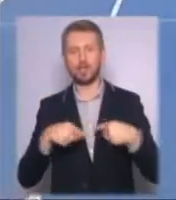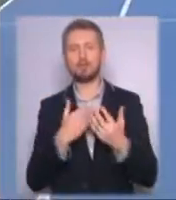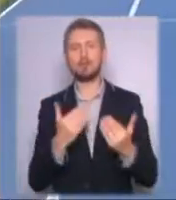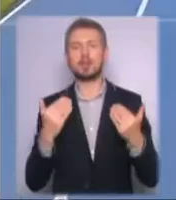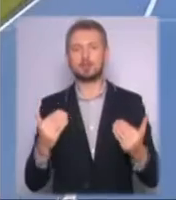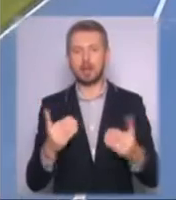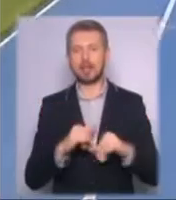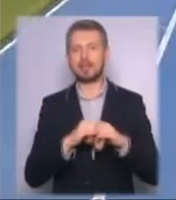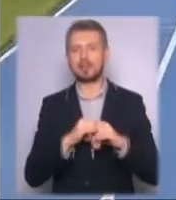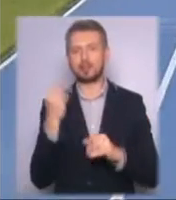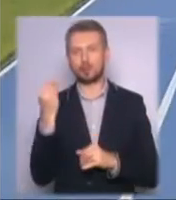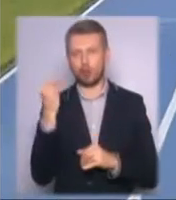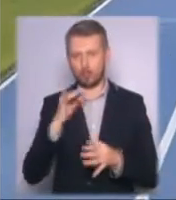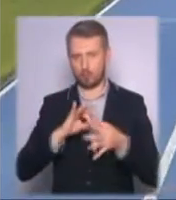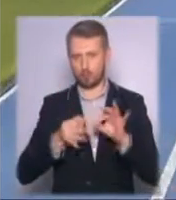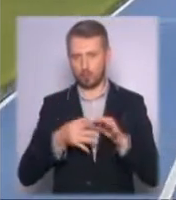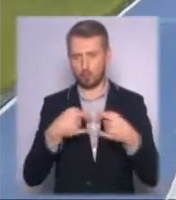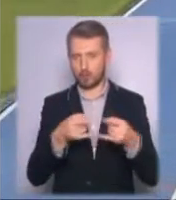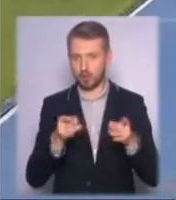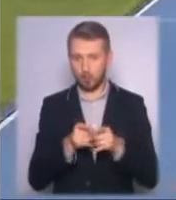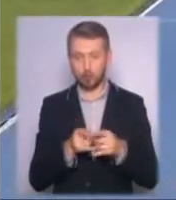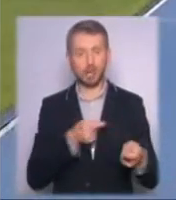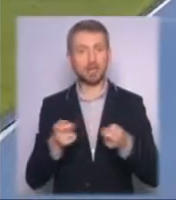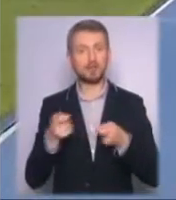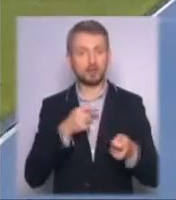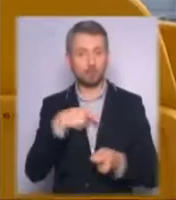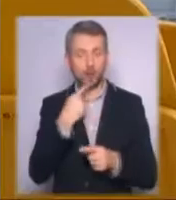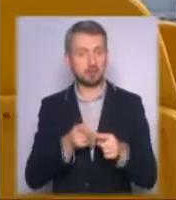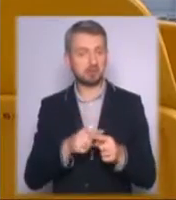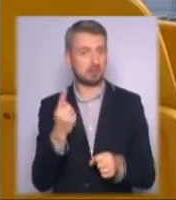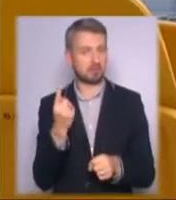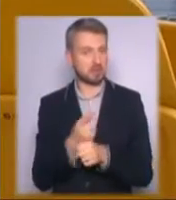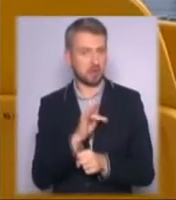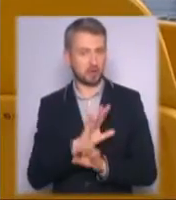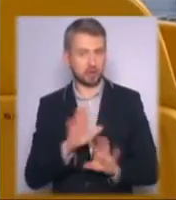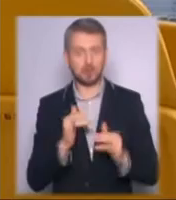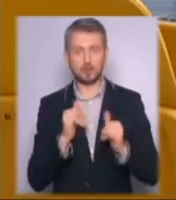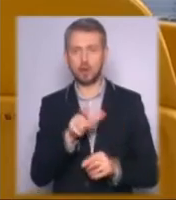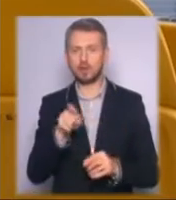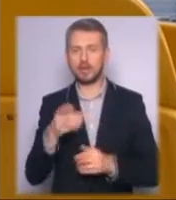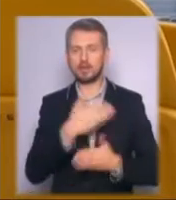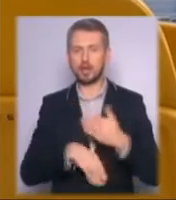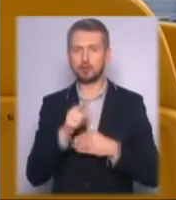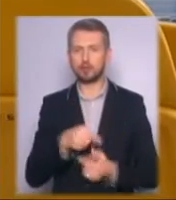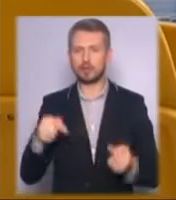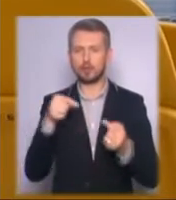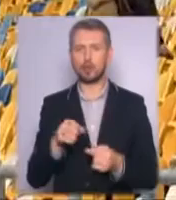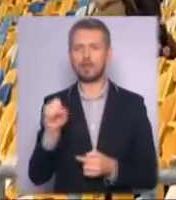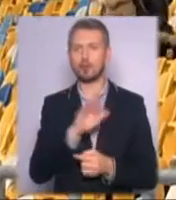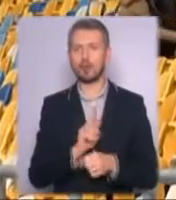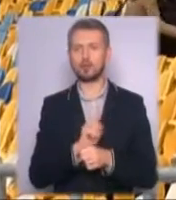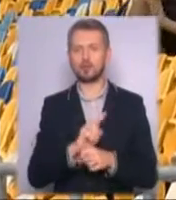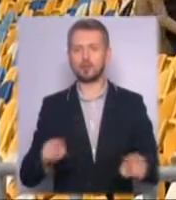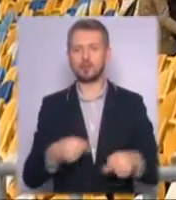Олімпійського. Керівництво арени наголошує, що ця акція не є одноразовою. Де з інвалідністю тут, згідно європейських норм,